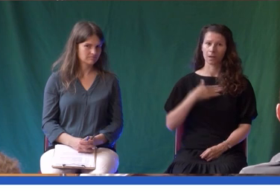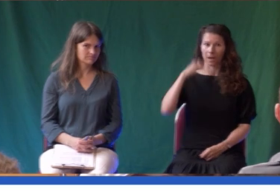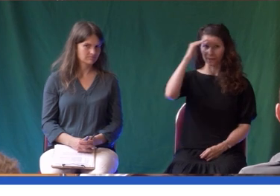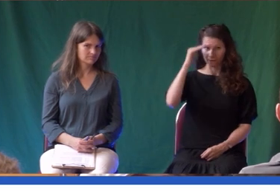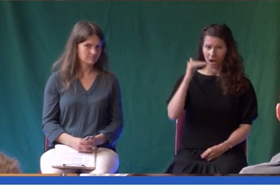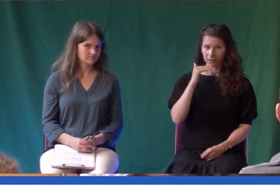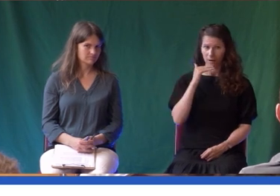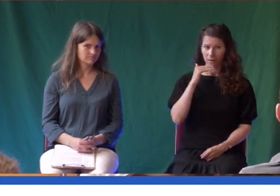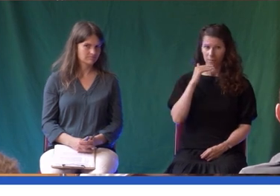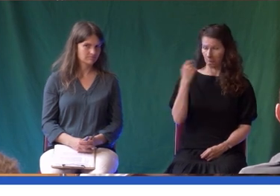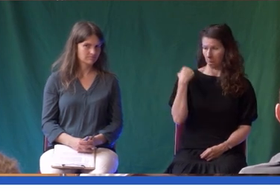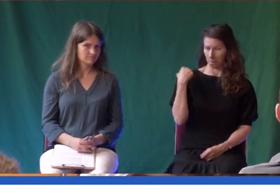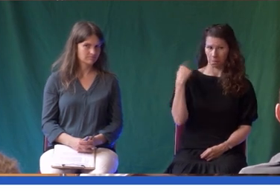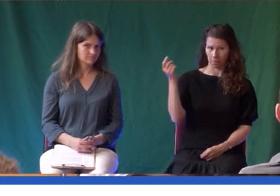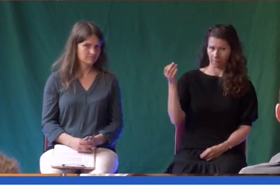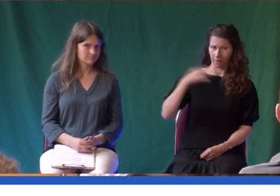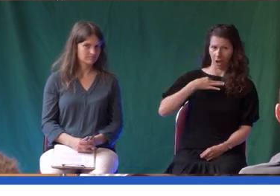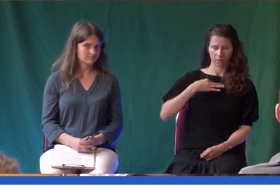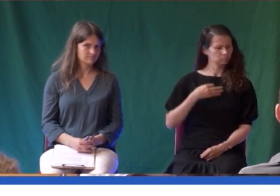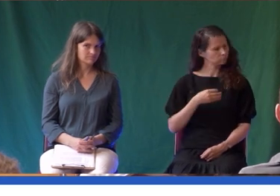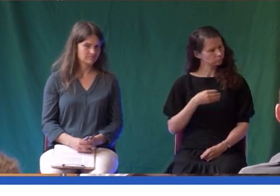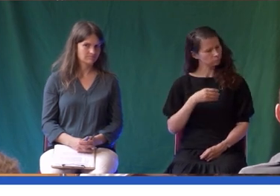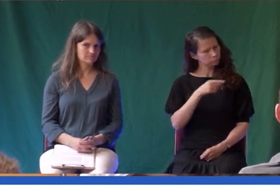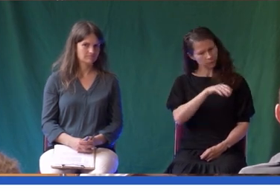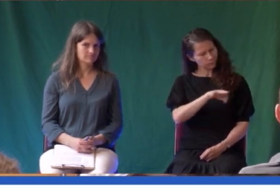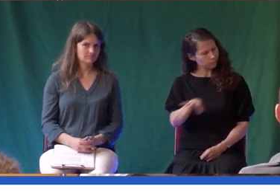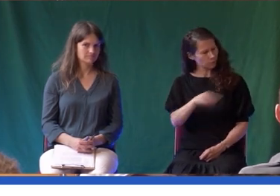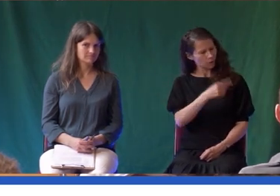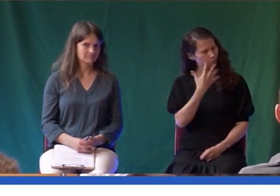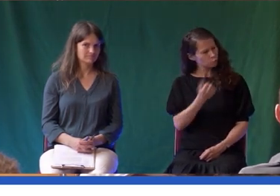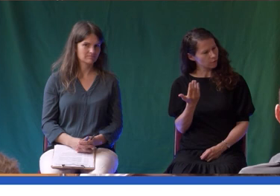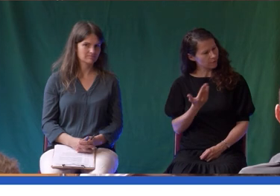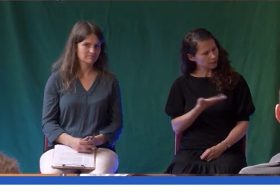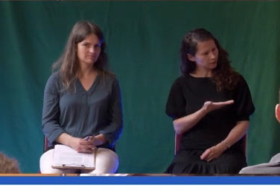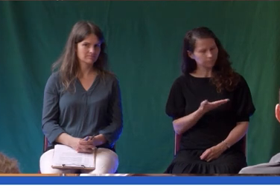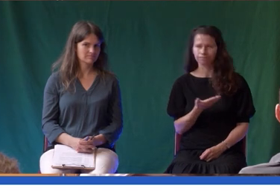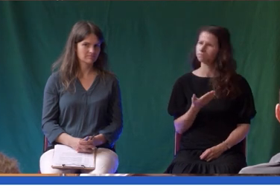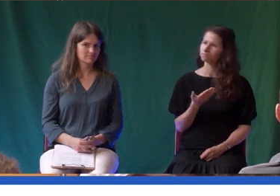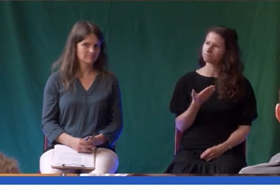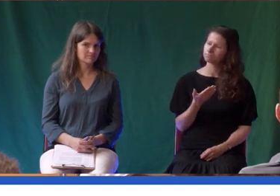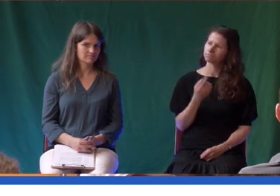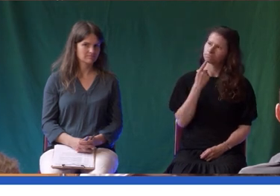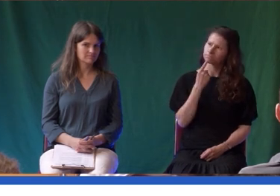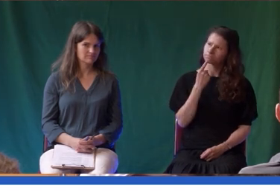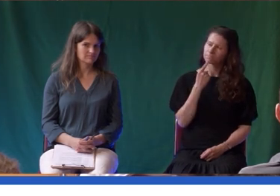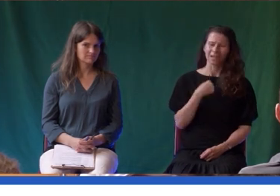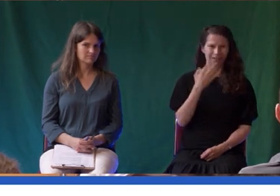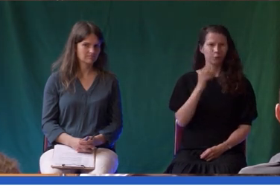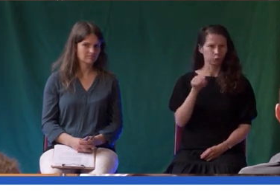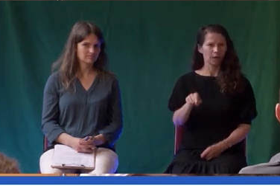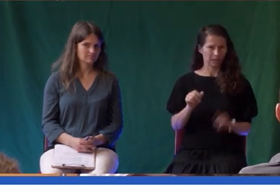fragt fragte mich was wünscht du dir und ich sagte dass mein Kind glücklich